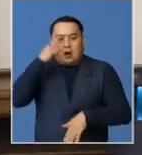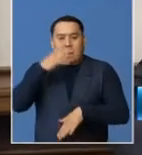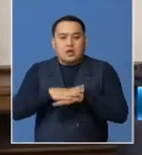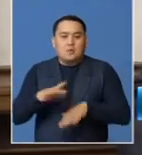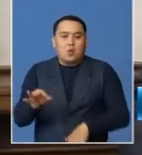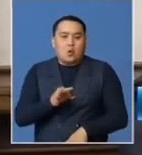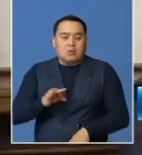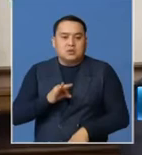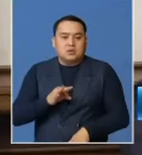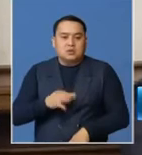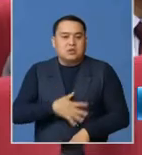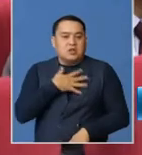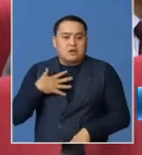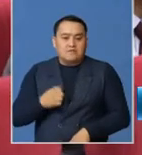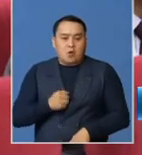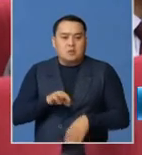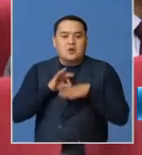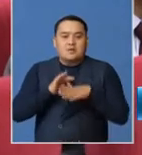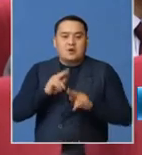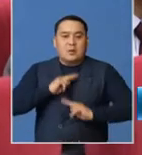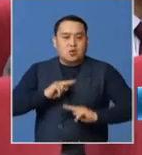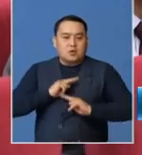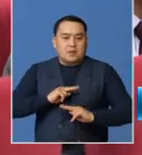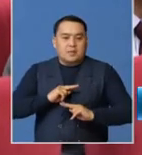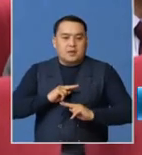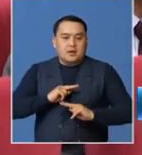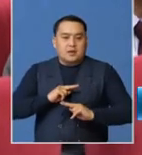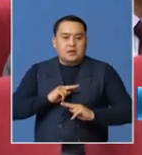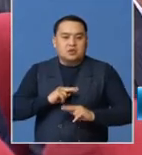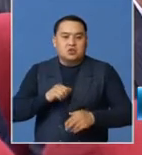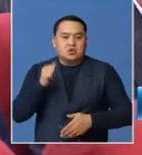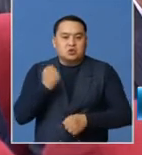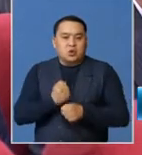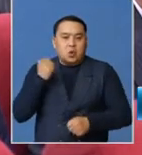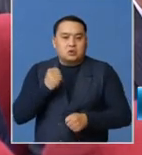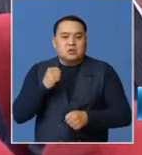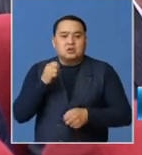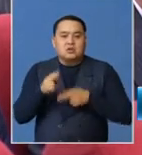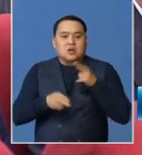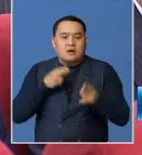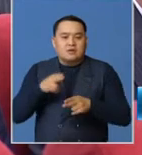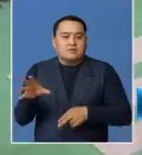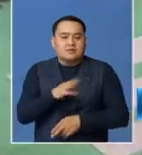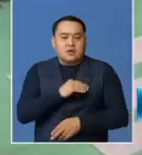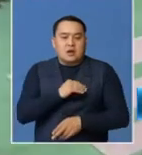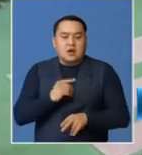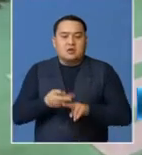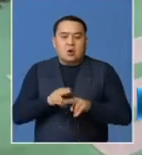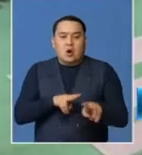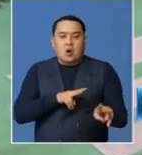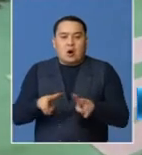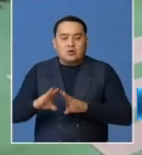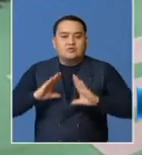Амандык Баталов остался крайне недоволен проводимыми там работами и подверг жесткой критике руководителей разных ведомств, так как на контроль